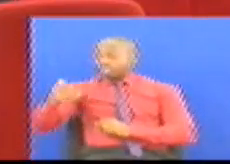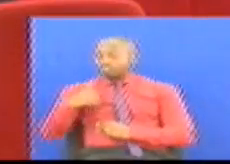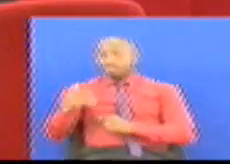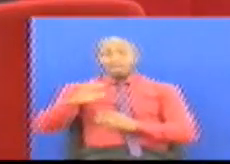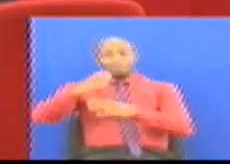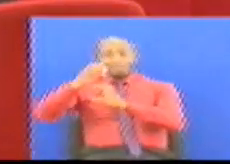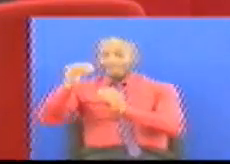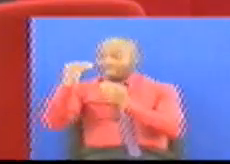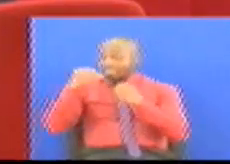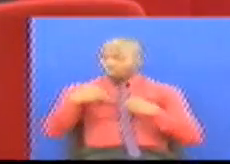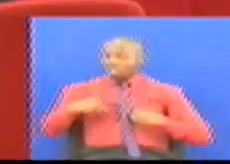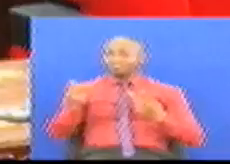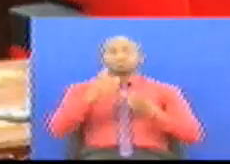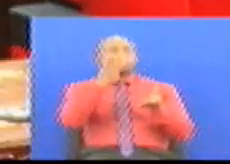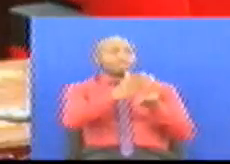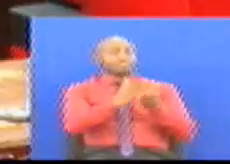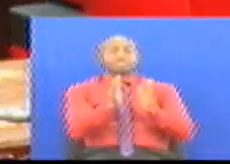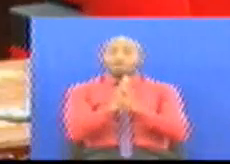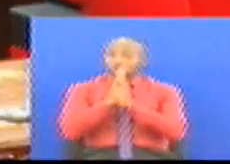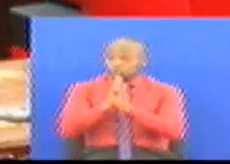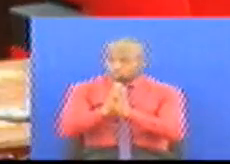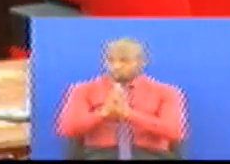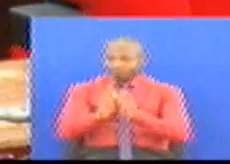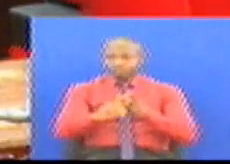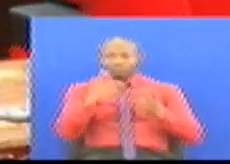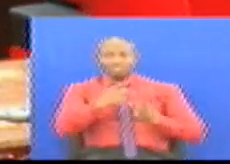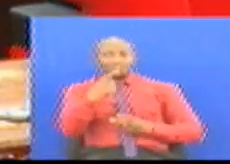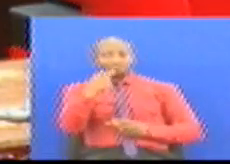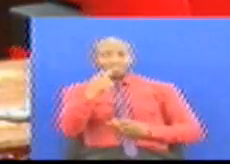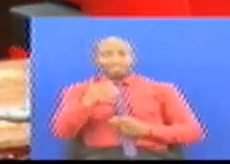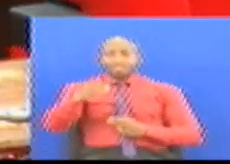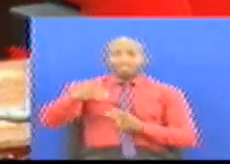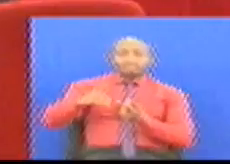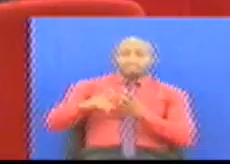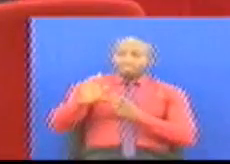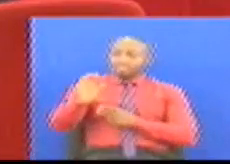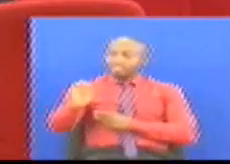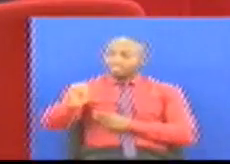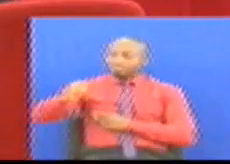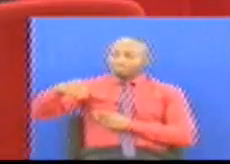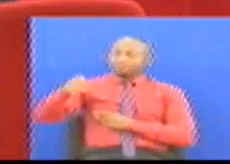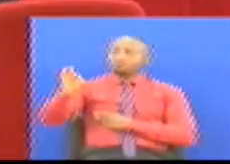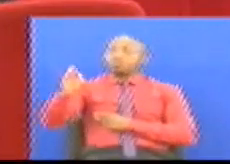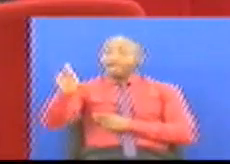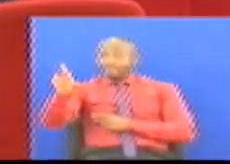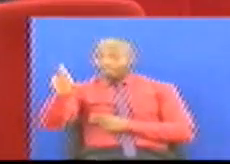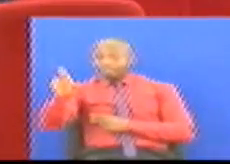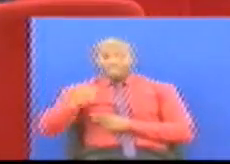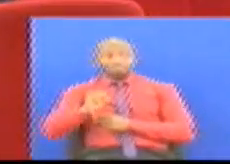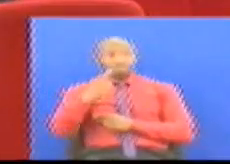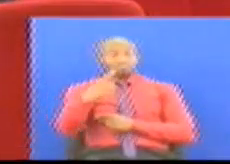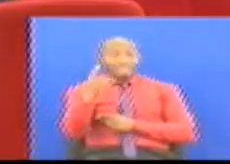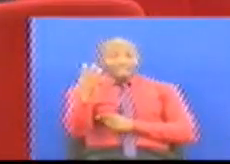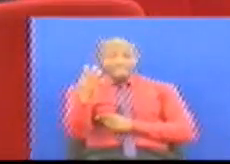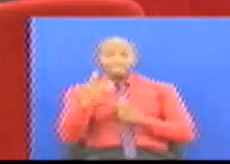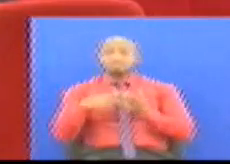sekondari ya Nakwa tunakwenda kukamilisha. Na washukuru sana. Nishukuru kwa fedha za EP4R milioni 400 umetupatia Babati